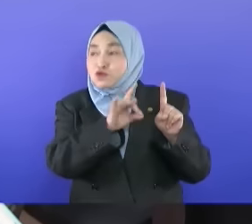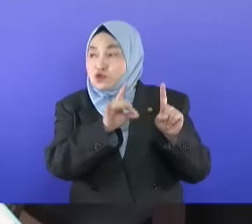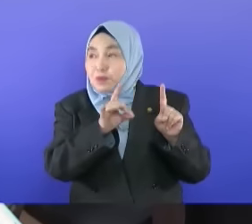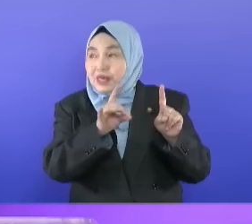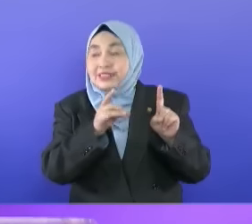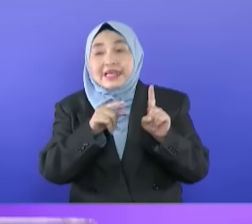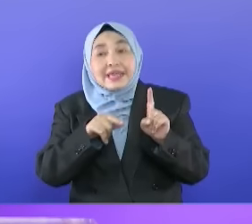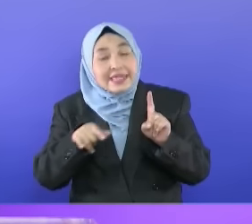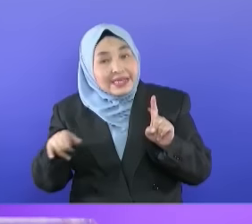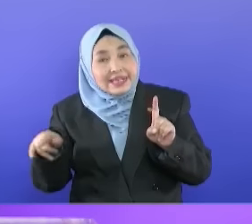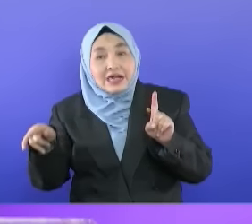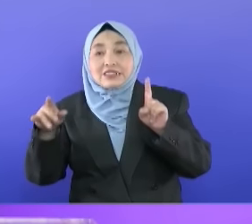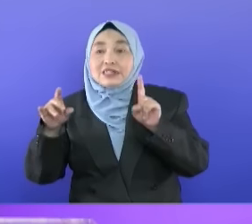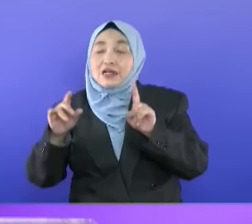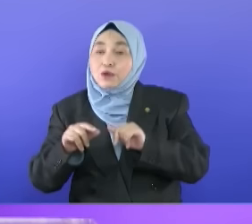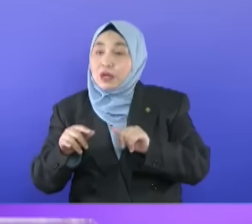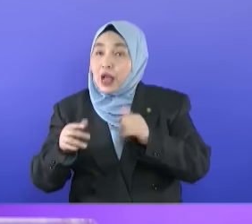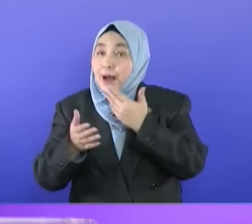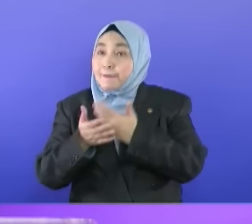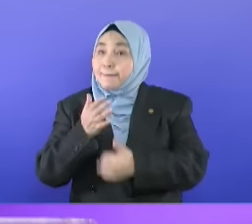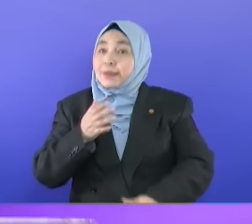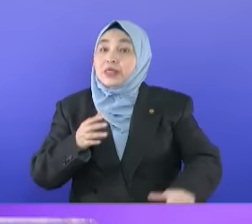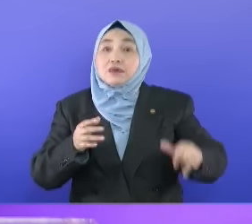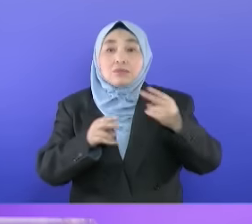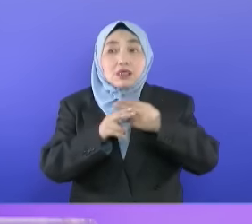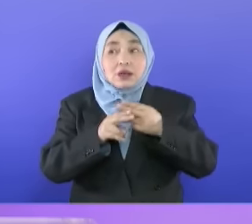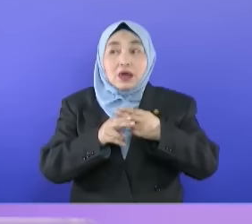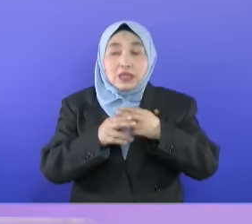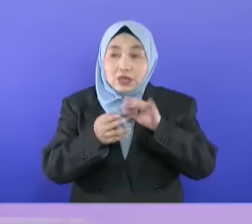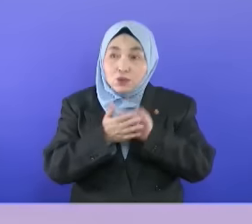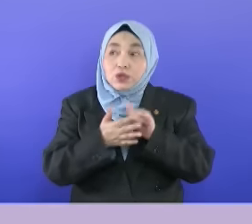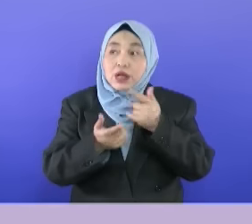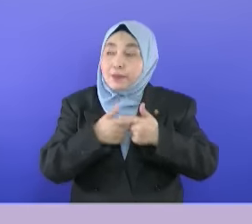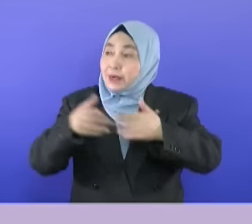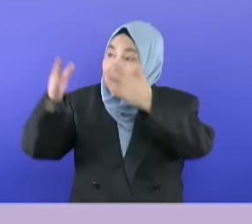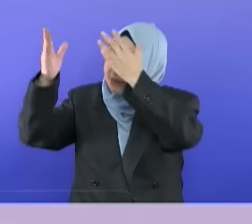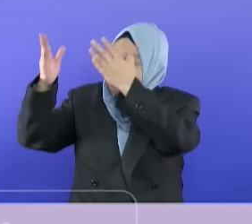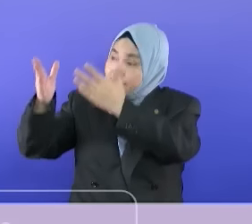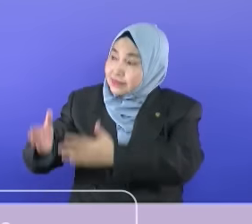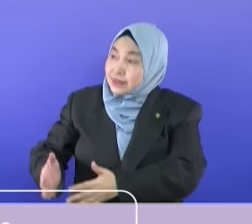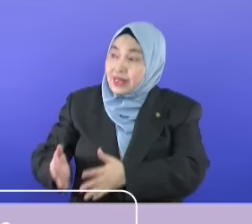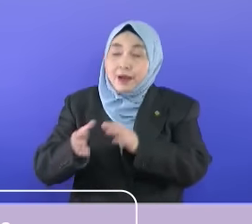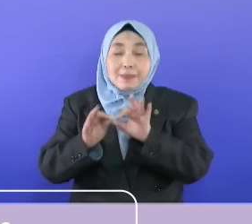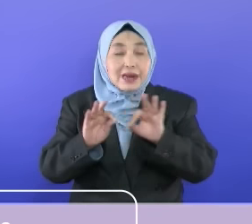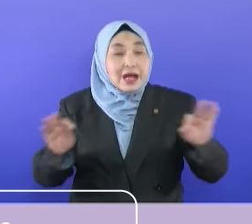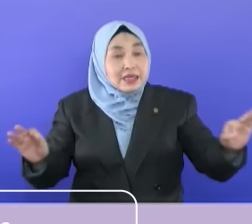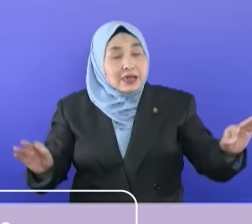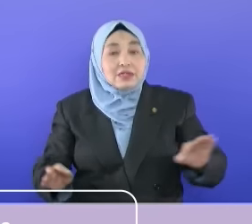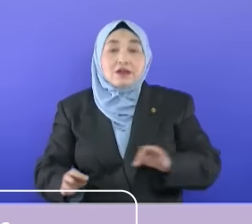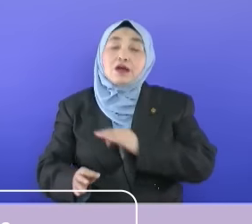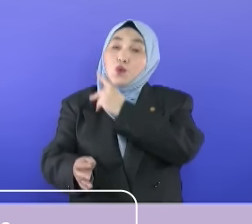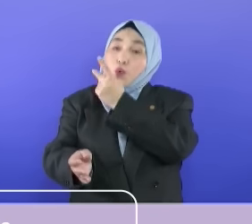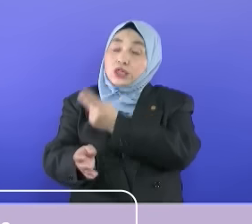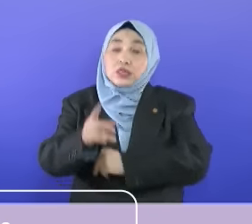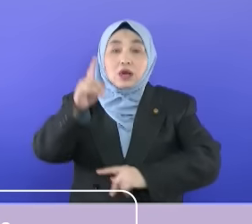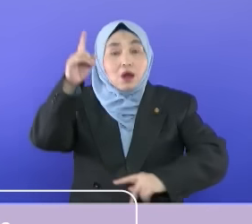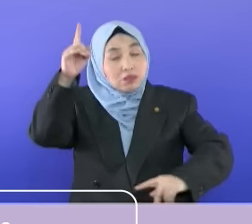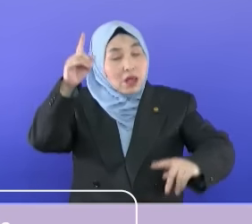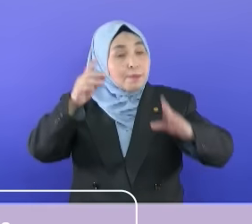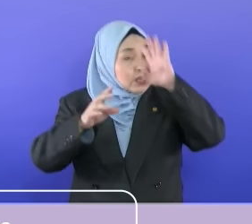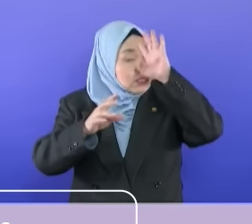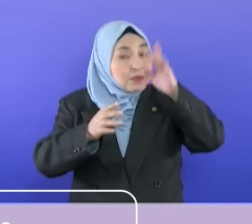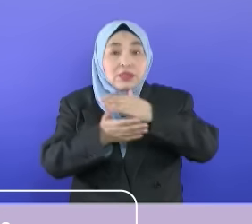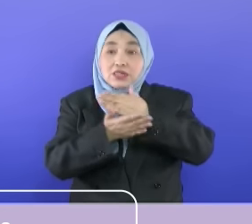119 kita saksikan Apakah sinopsisnya yaitu daripada ayat yang ke-117 kekuasaan Allah dalam menciptakan